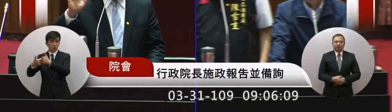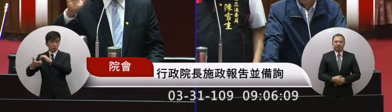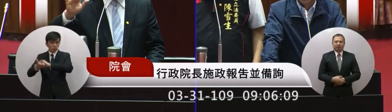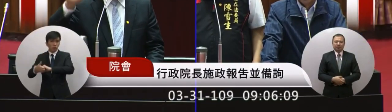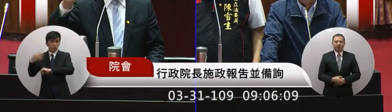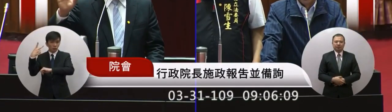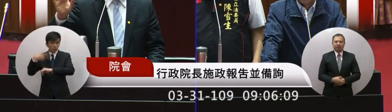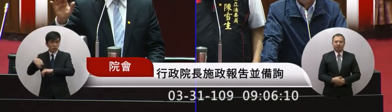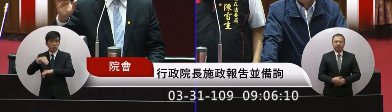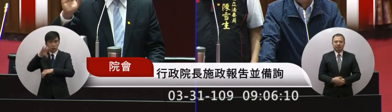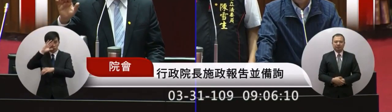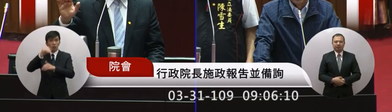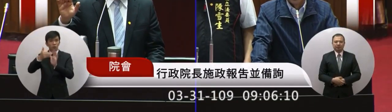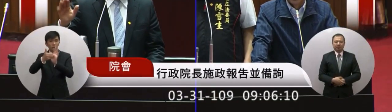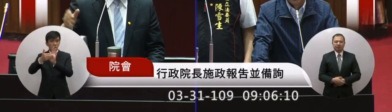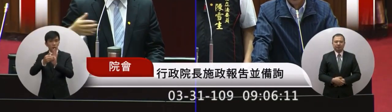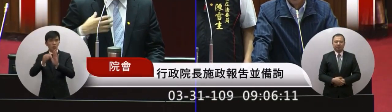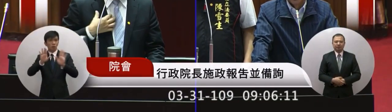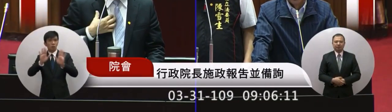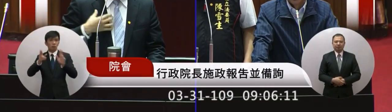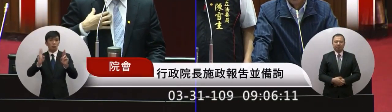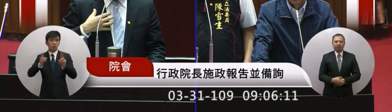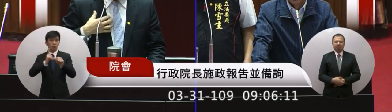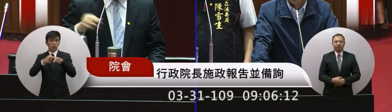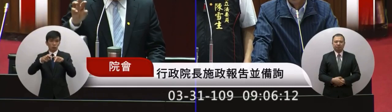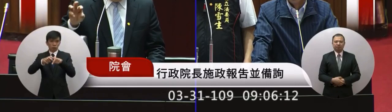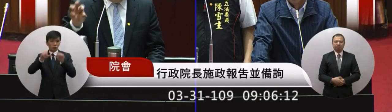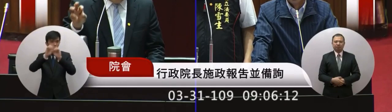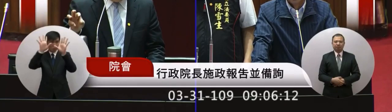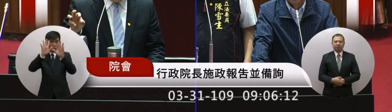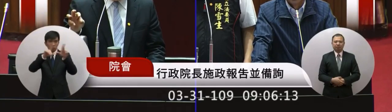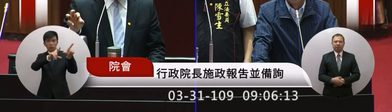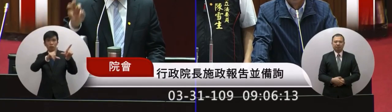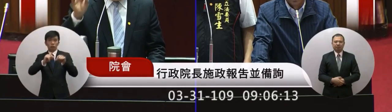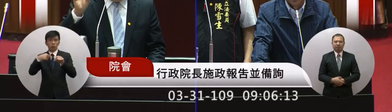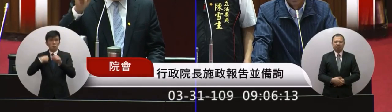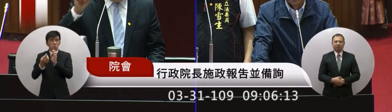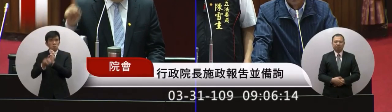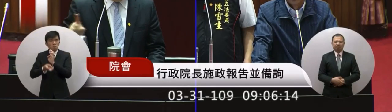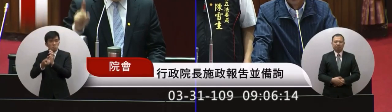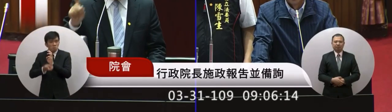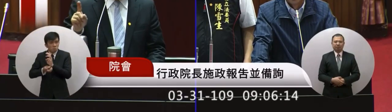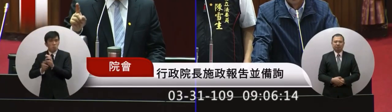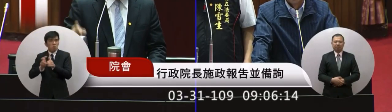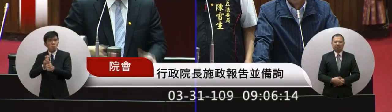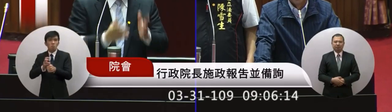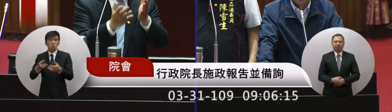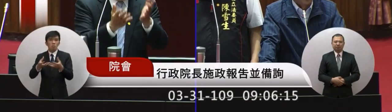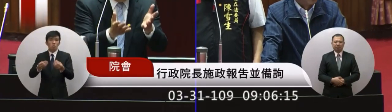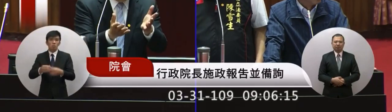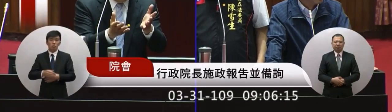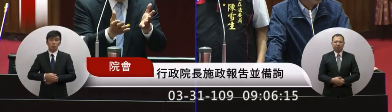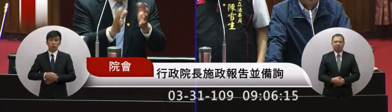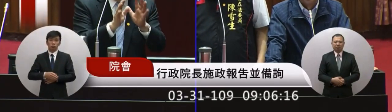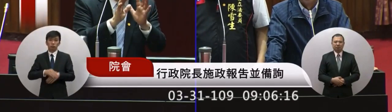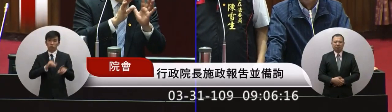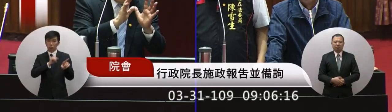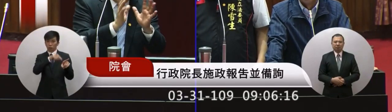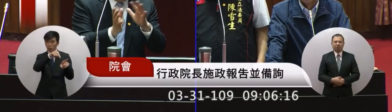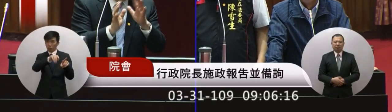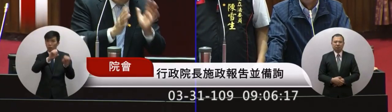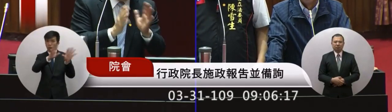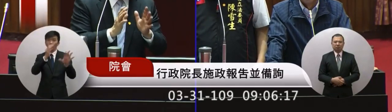中心宣布，都以他们宣布为准，因为我没有管到那么细，那他们会有宣布。委员如果觉